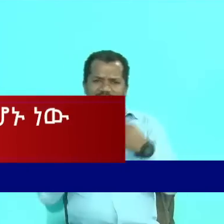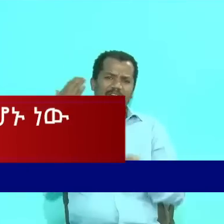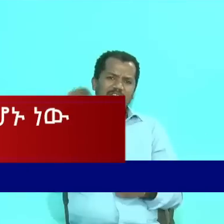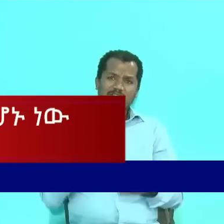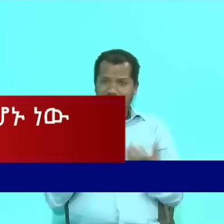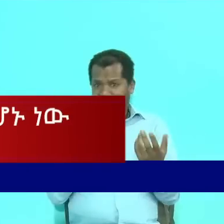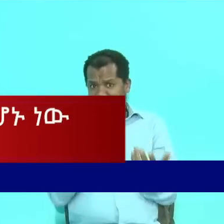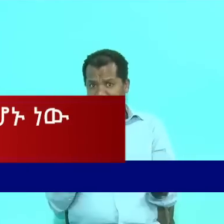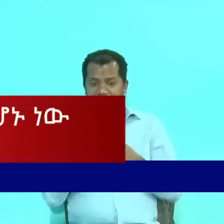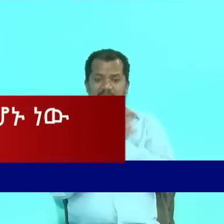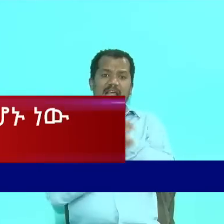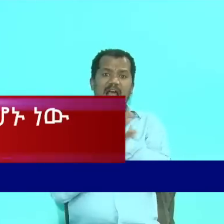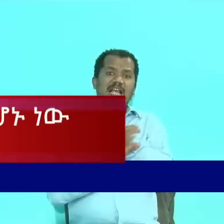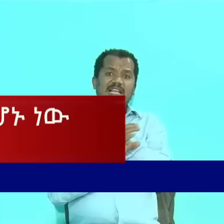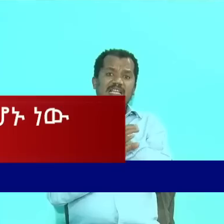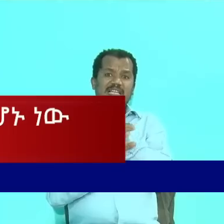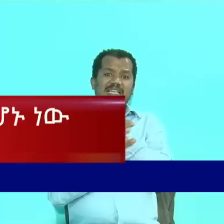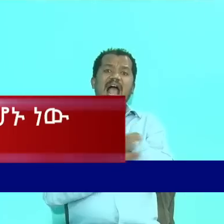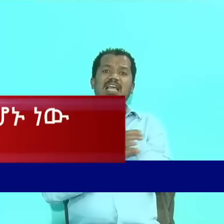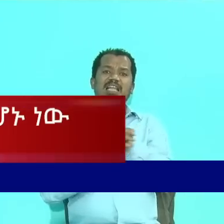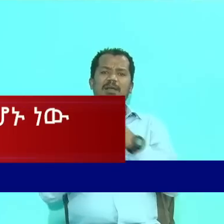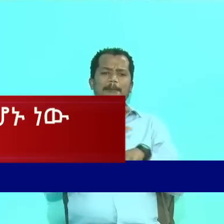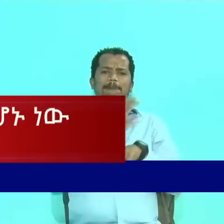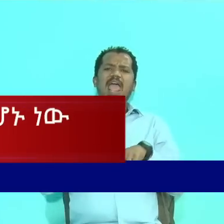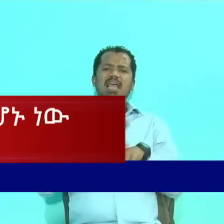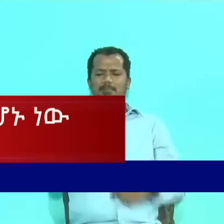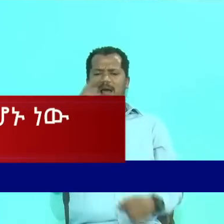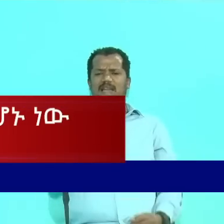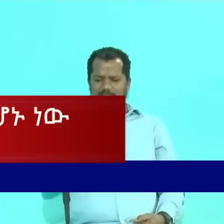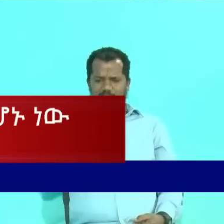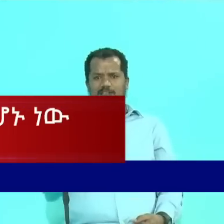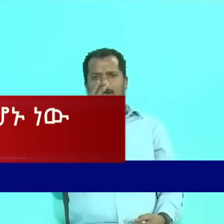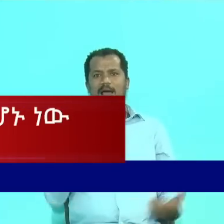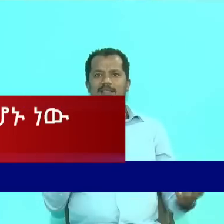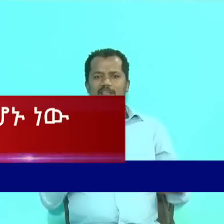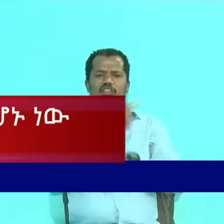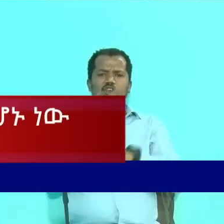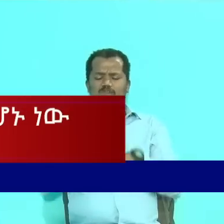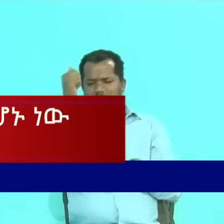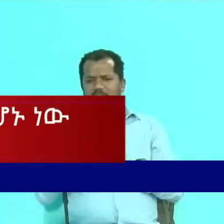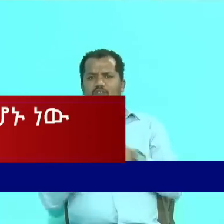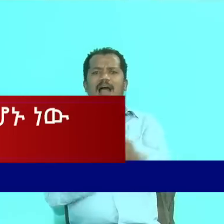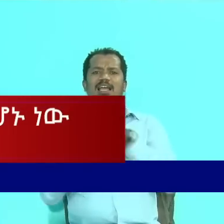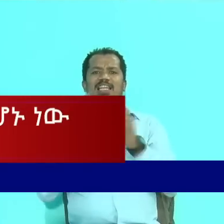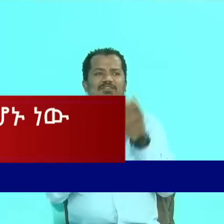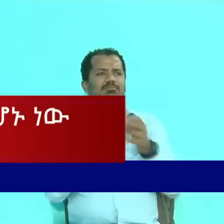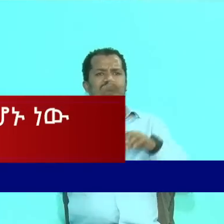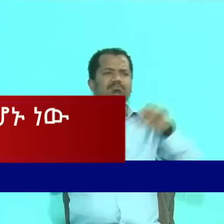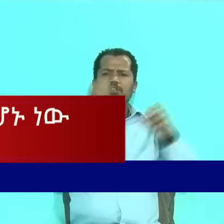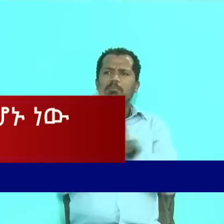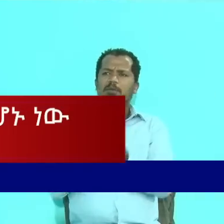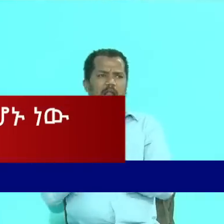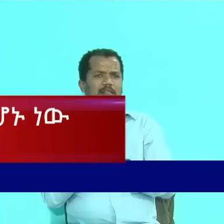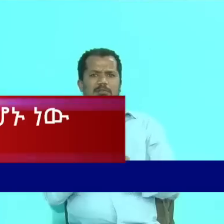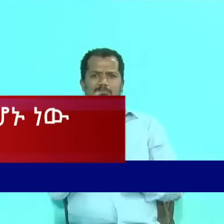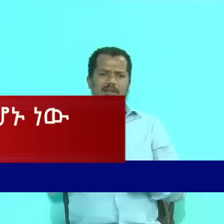እንችላለን። ከሀገራዊ ዜግነት ይልቅ በብሔር ማንነት ራስን መመልከት፣ ዜጎች በየትኛውም የሀገሪቱ ክፍል ተዘዋውረው የመኖርና ሀብት